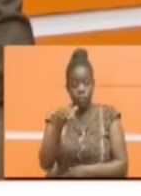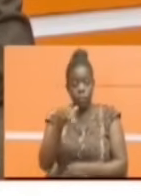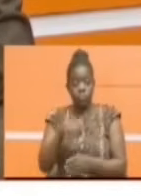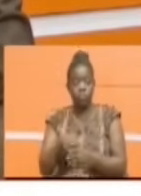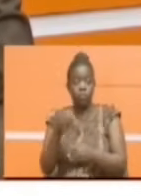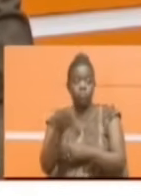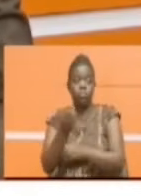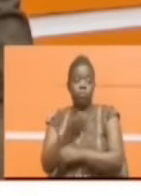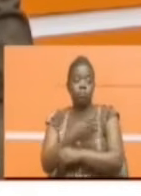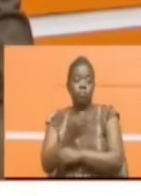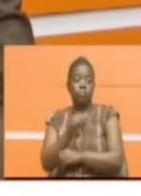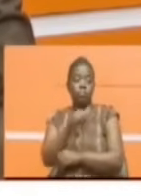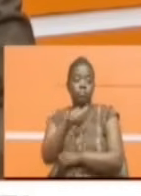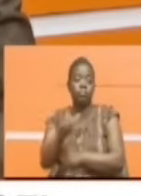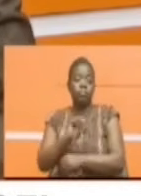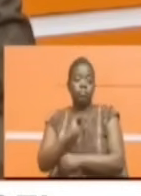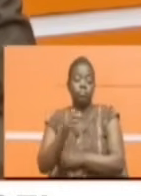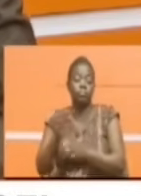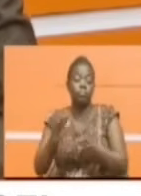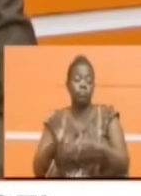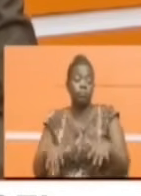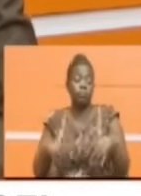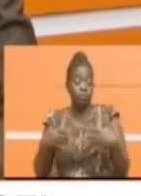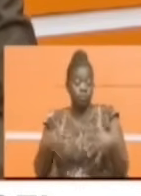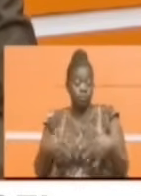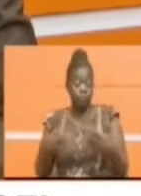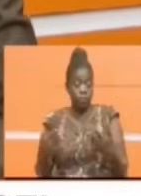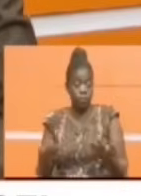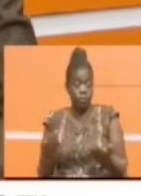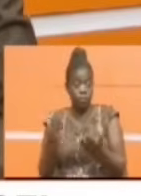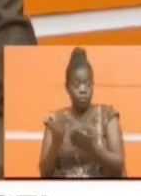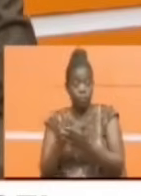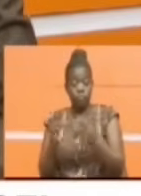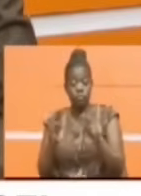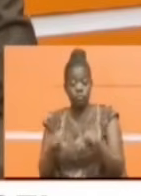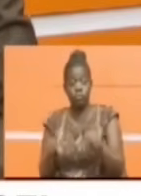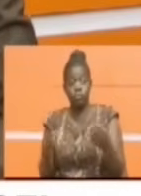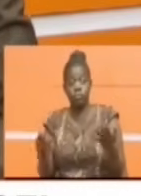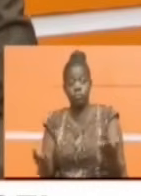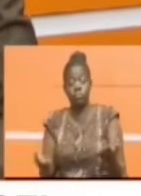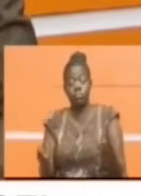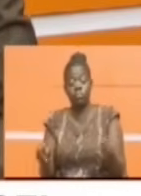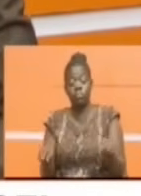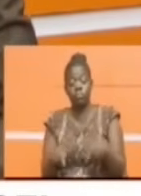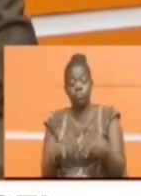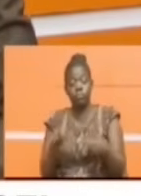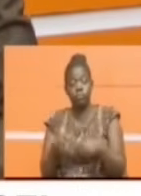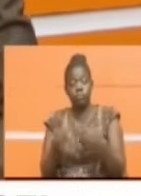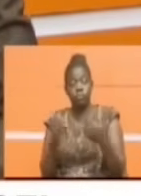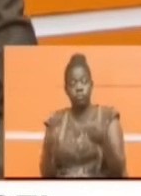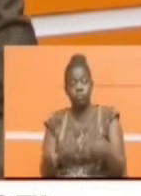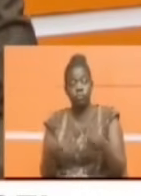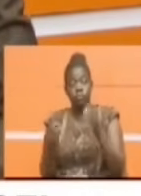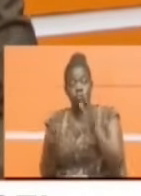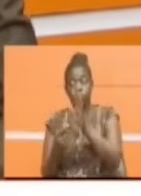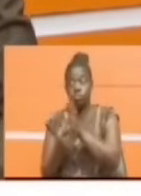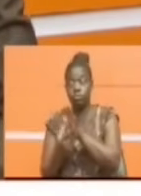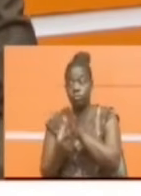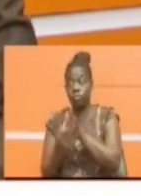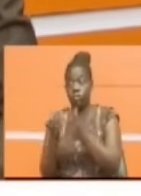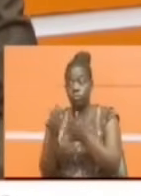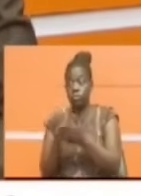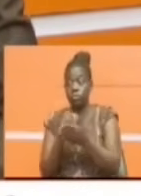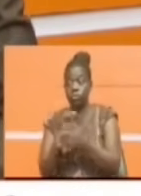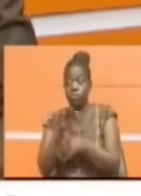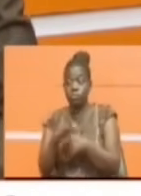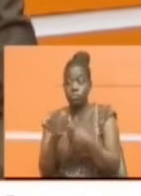Kayunga. Bakyala banne bamwenyumirizaamu olw'obutatiiti bya baana be. Ono abawadde ekyokuyiga kubanga